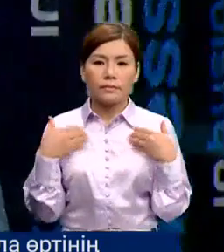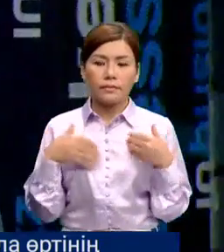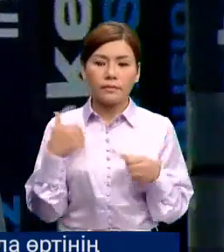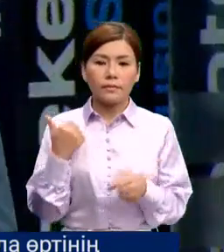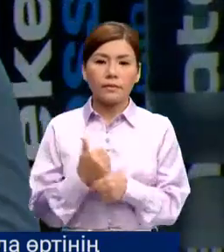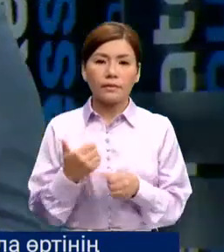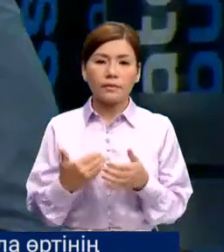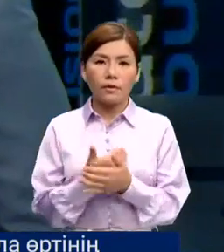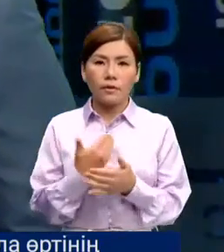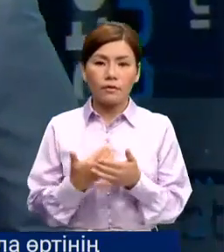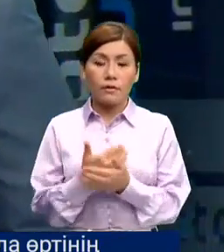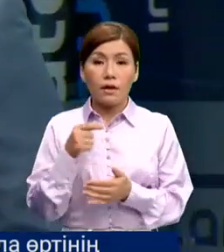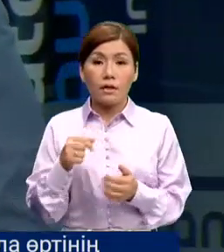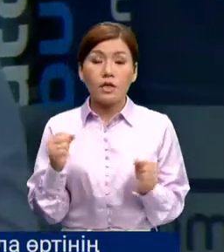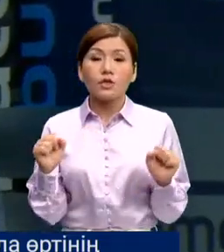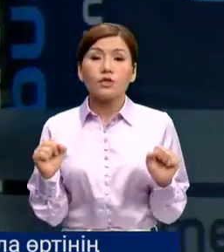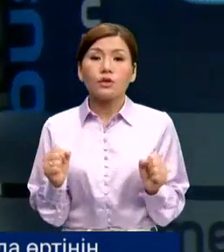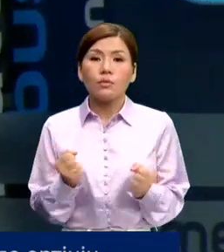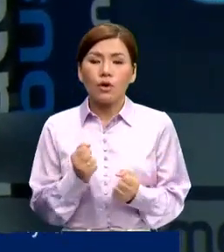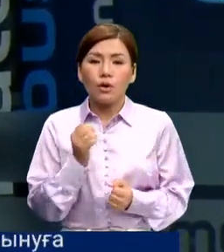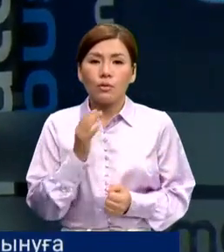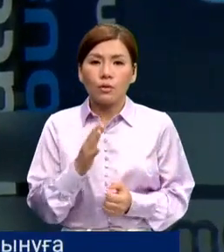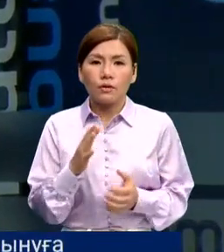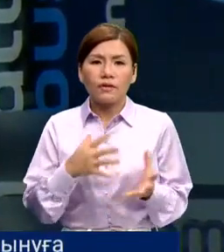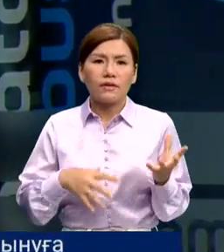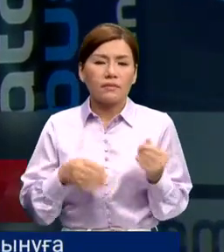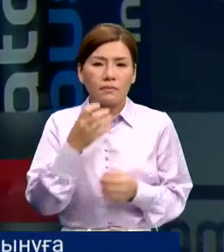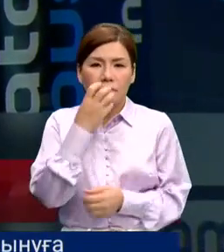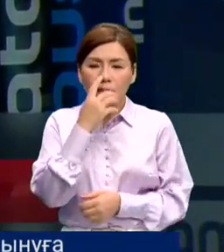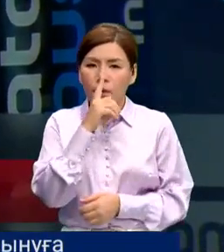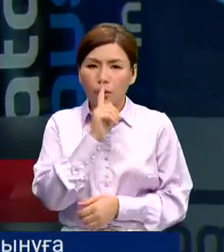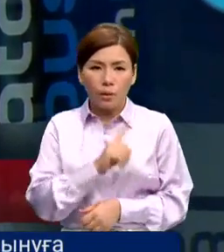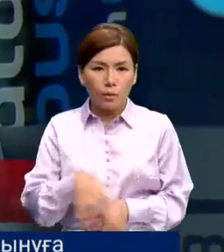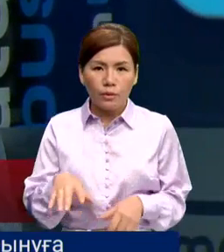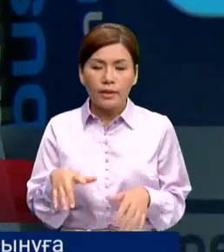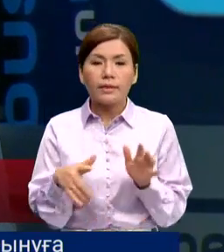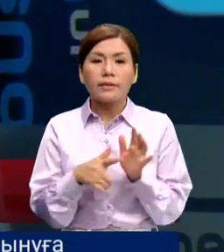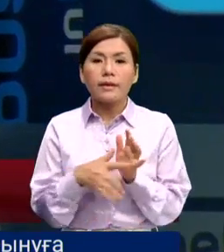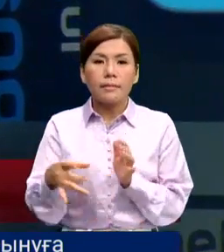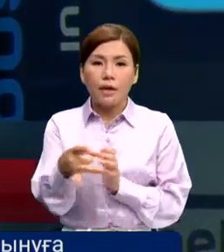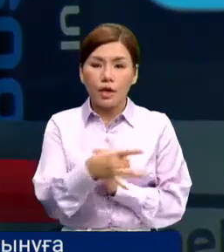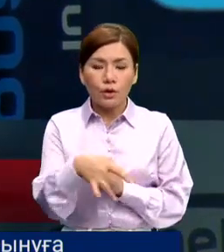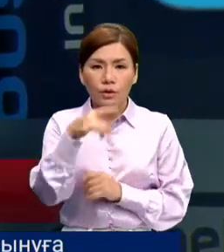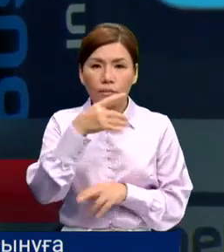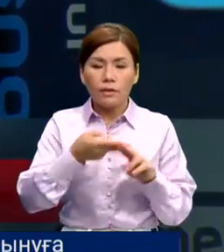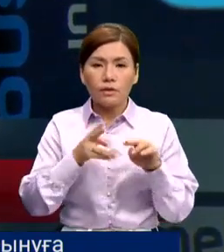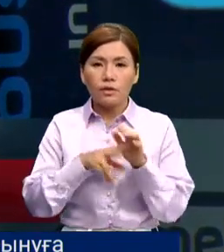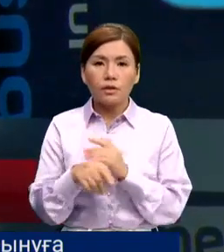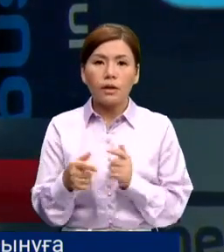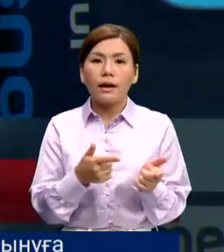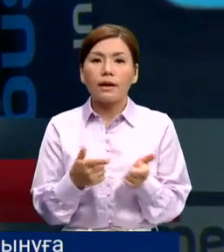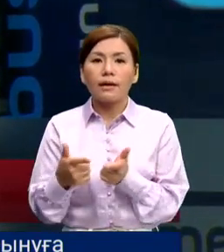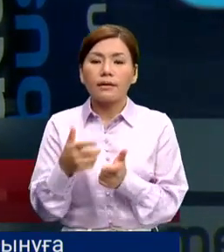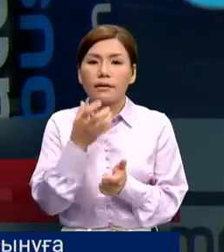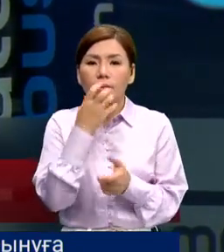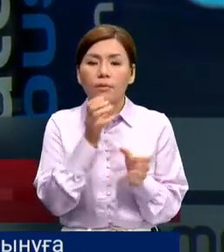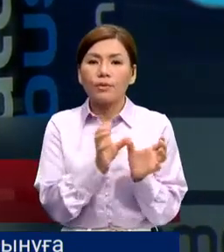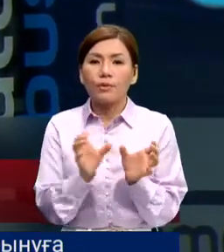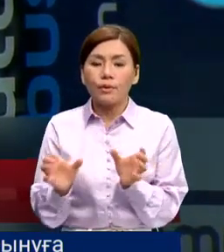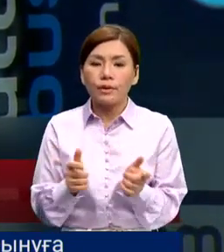Почему же этой зимой горячо будет не всем? Как минимум в 7 регионах республики проблемы с подготовкой к отопительному